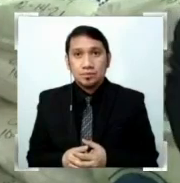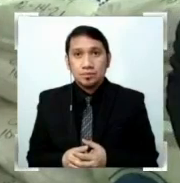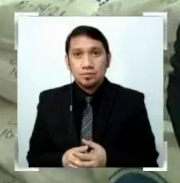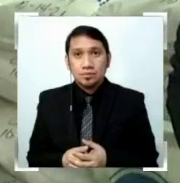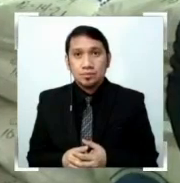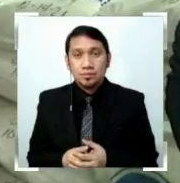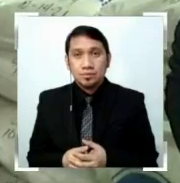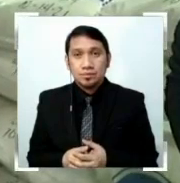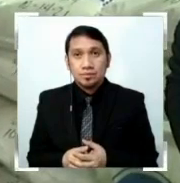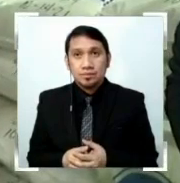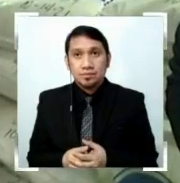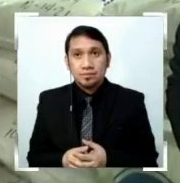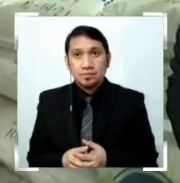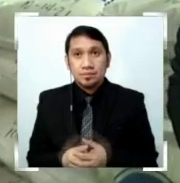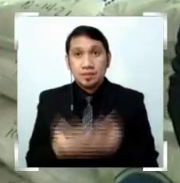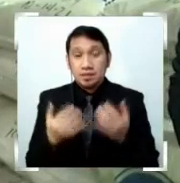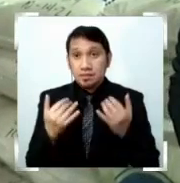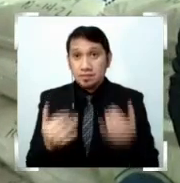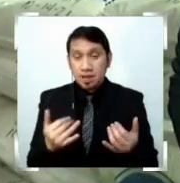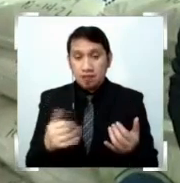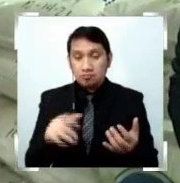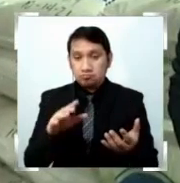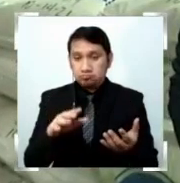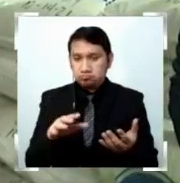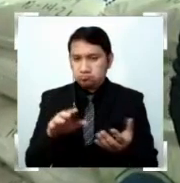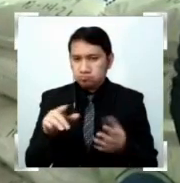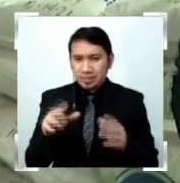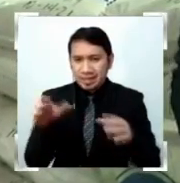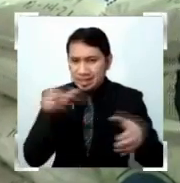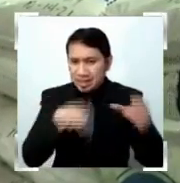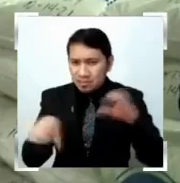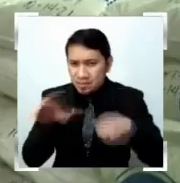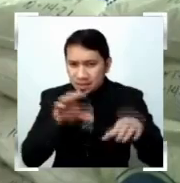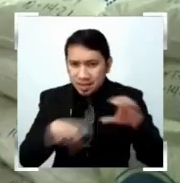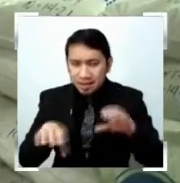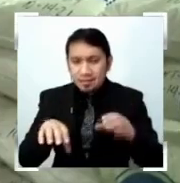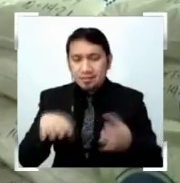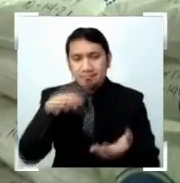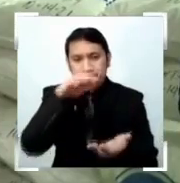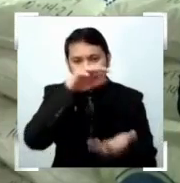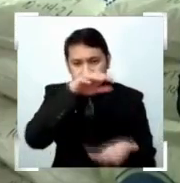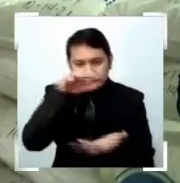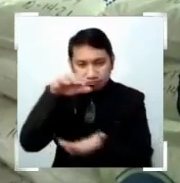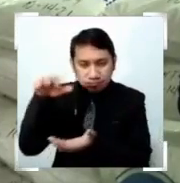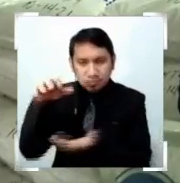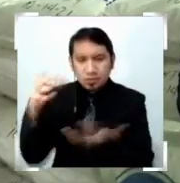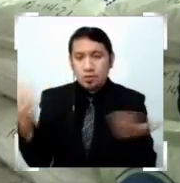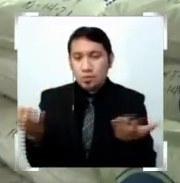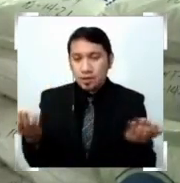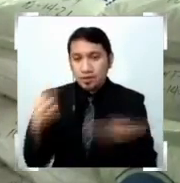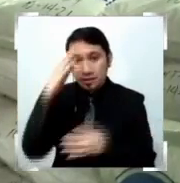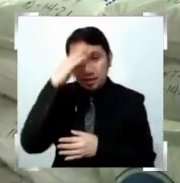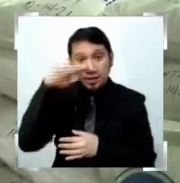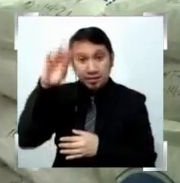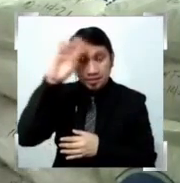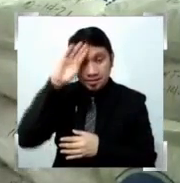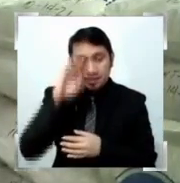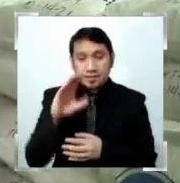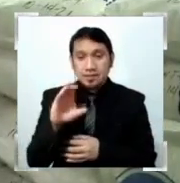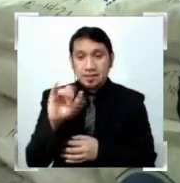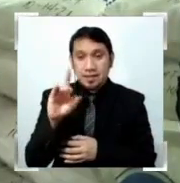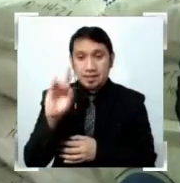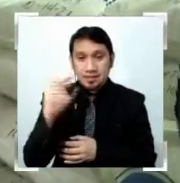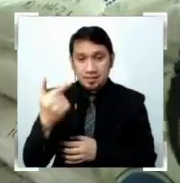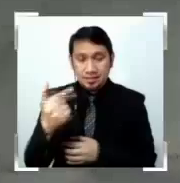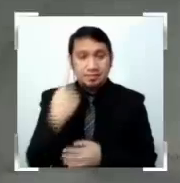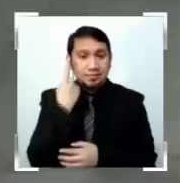Pia Igan, sako-sakong ammonium nitrate at mga blasting caps ang nasamsam ng Cavite CIDG sa kanilang operasyon